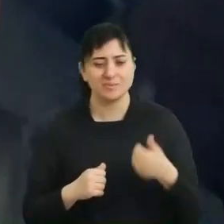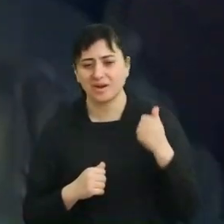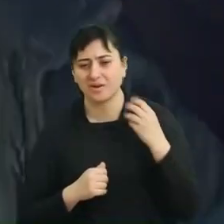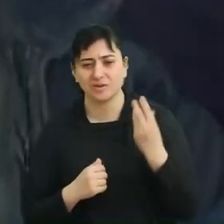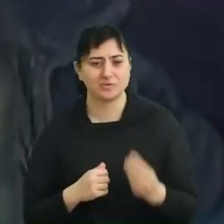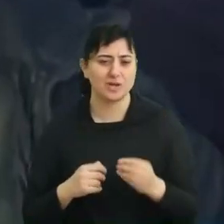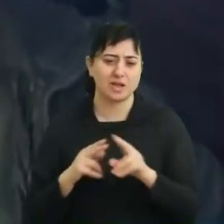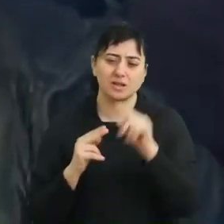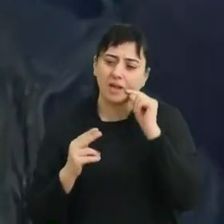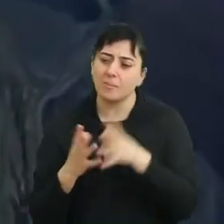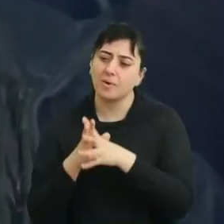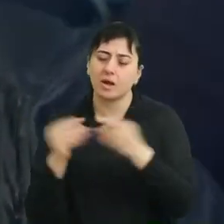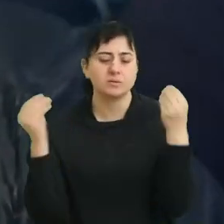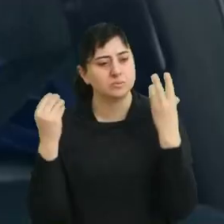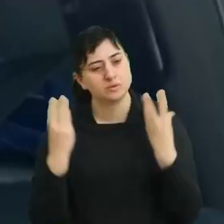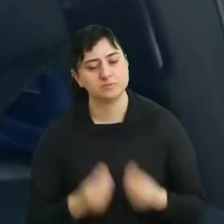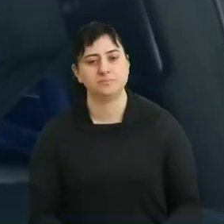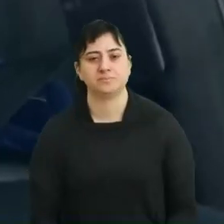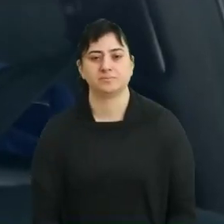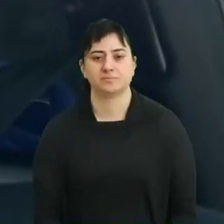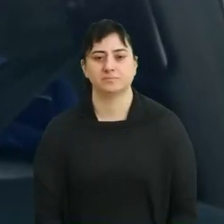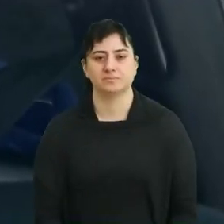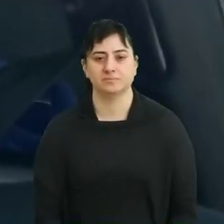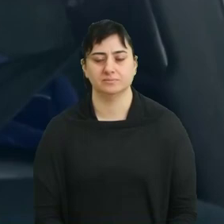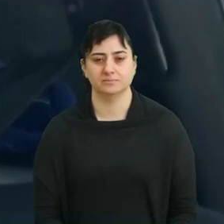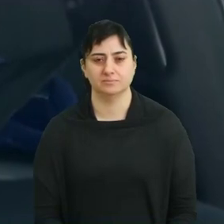Aferin adamı gümlettin Nurhan.